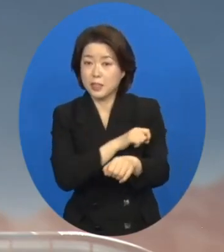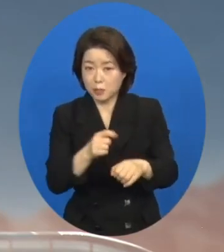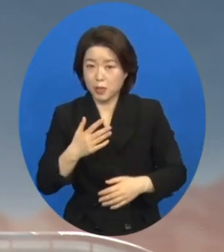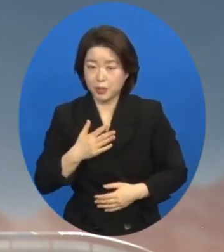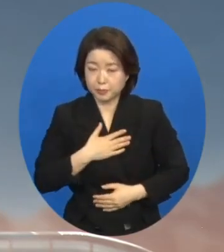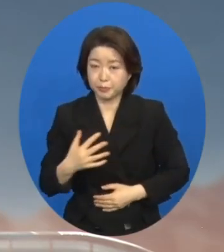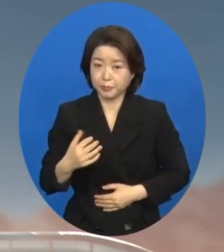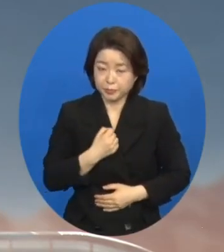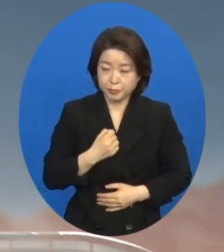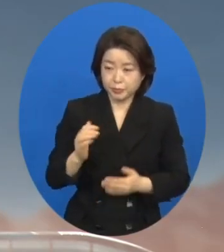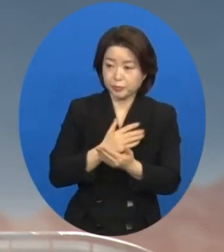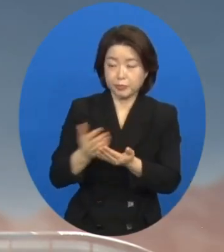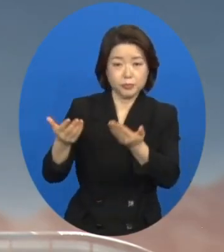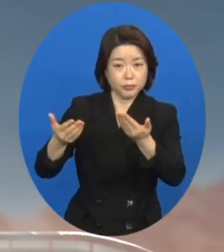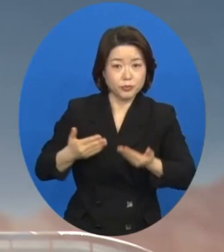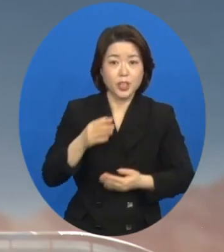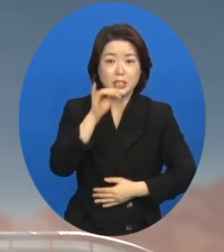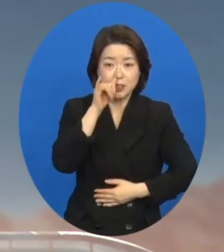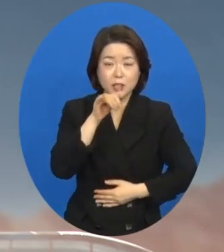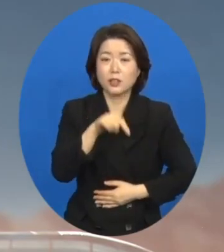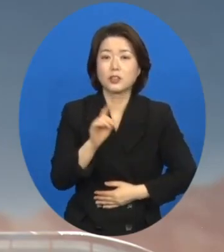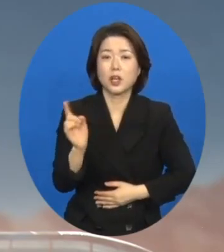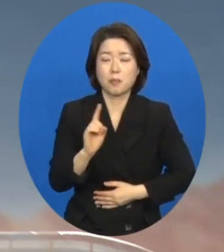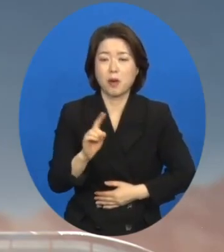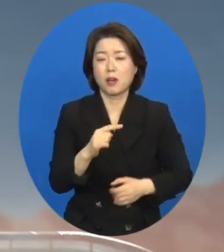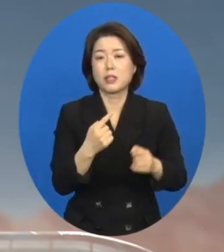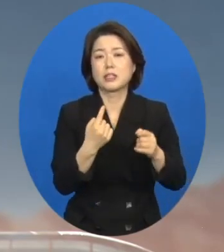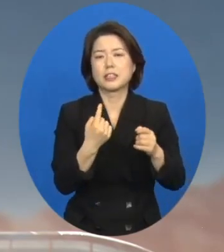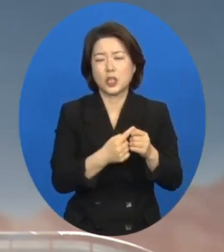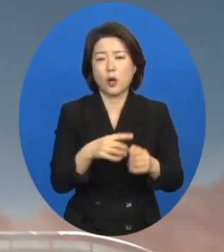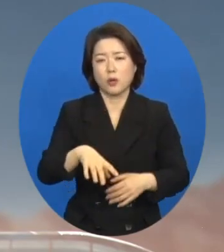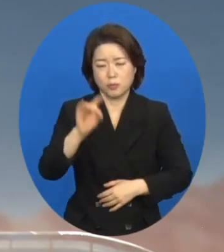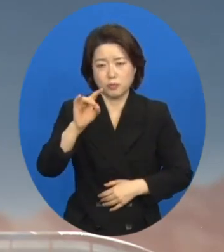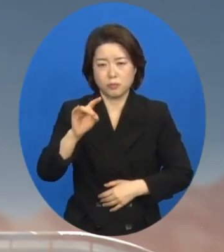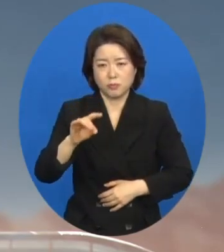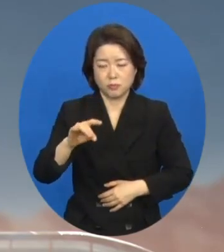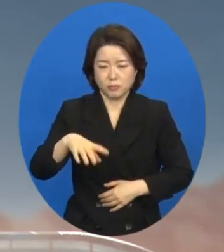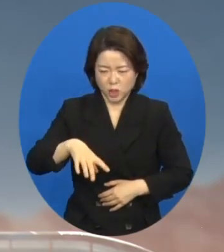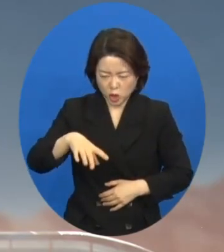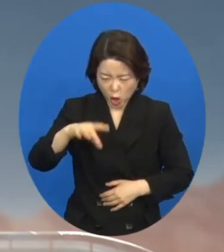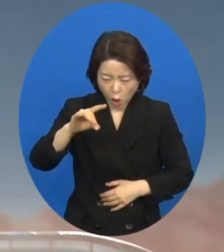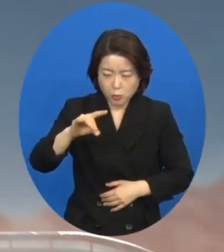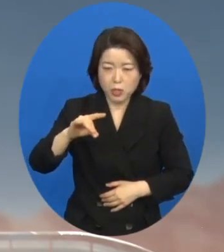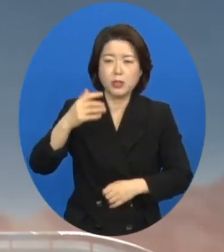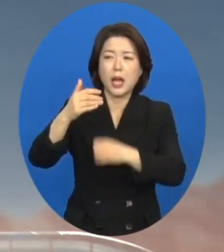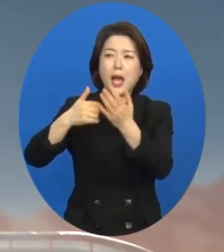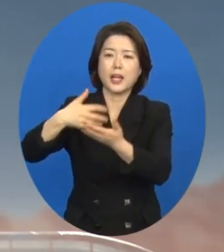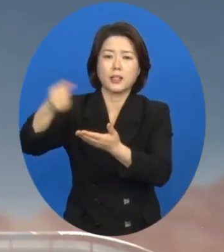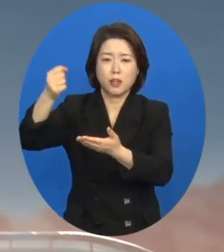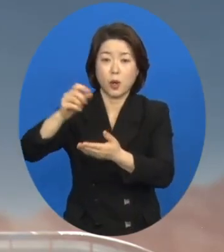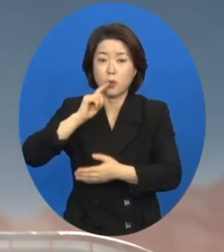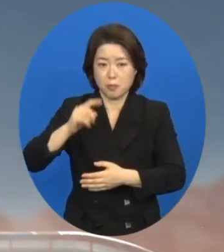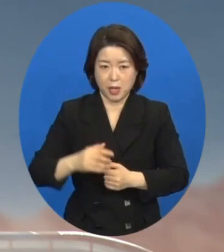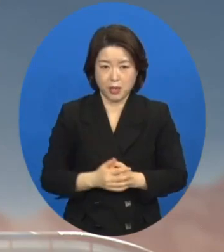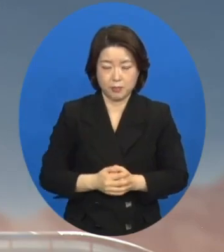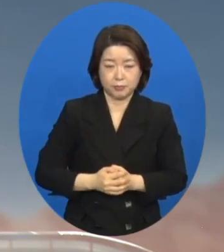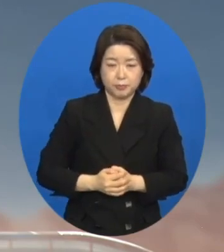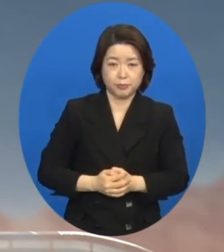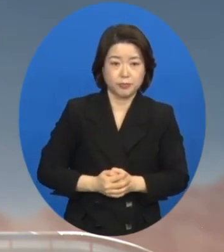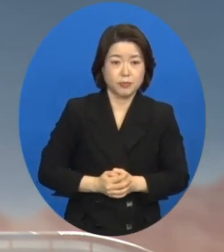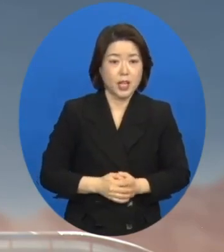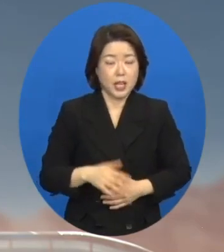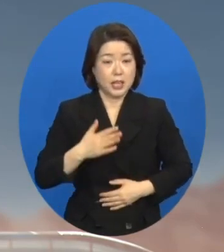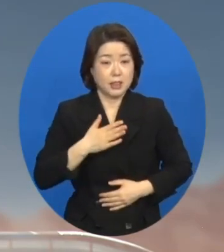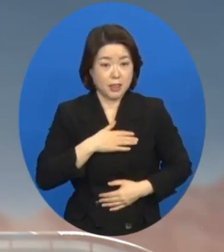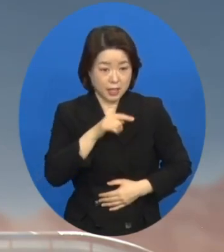나의 것이라고 구별하신 것이 있어요. 그게 뭐냐면 첫 번째 것입니다. 자, 잠언 3장 9절 말씀을 함께 읽어보겠습니다. 시작. 내